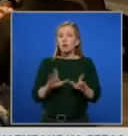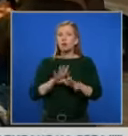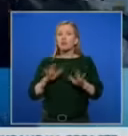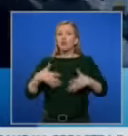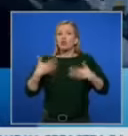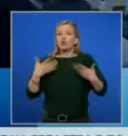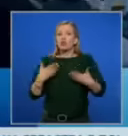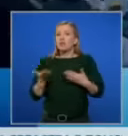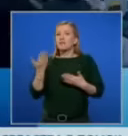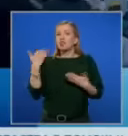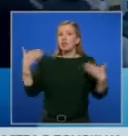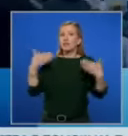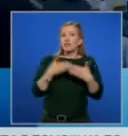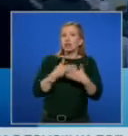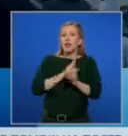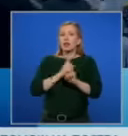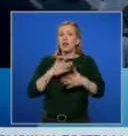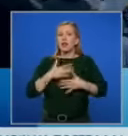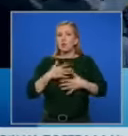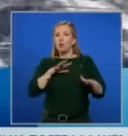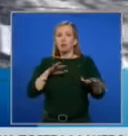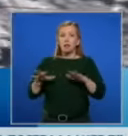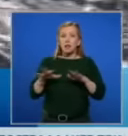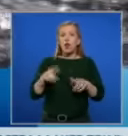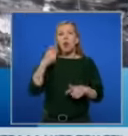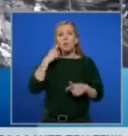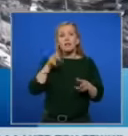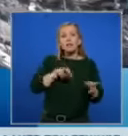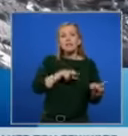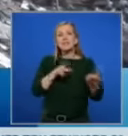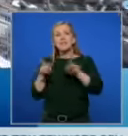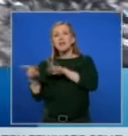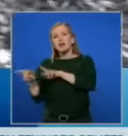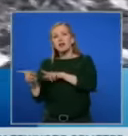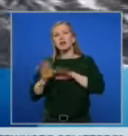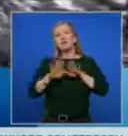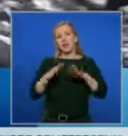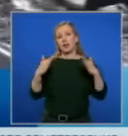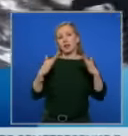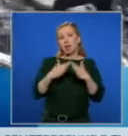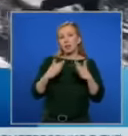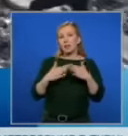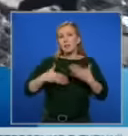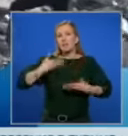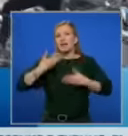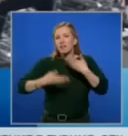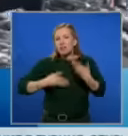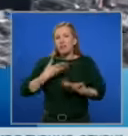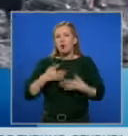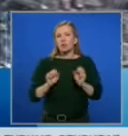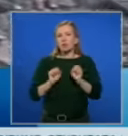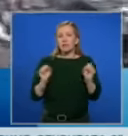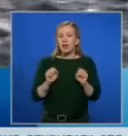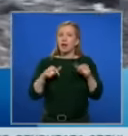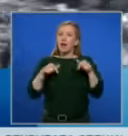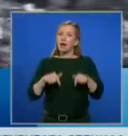е имало земетресение и се опитаха да се върнат в домовете си и да превъзмогнат този страх. Тази вечер отново